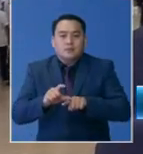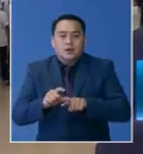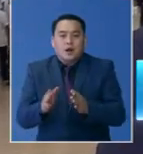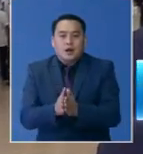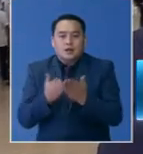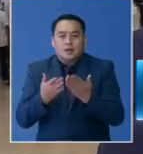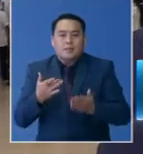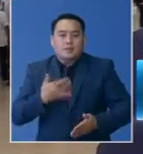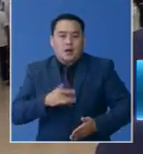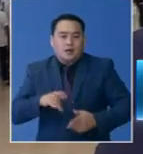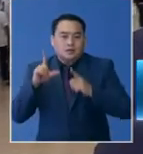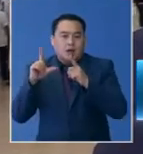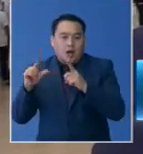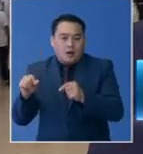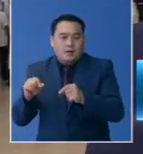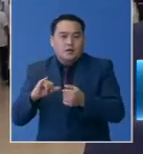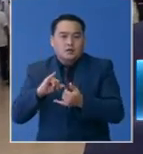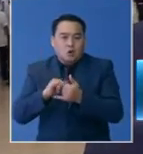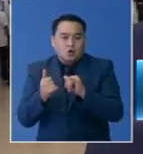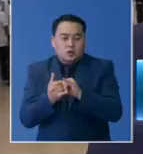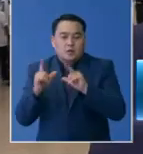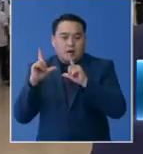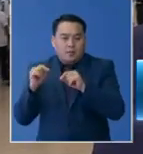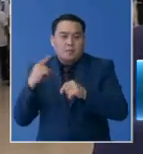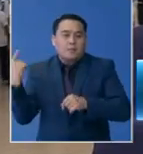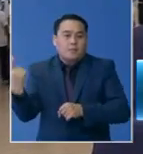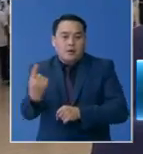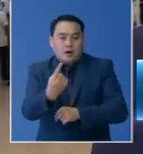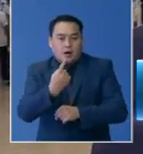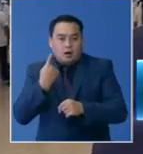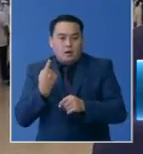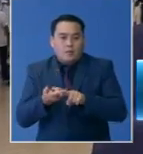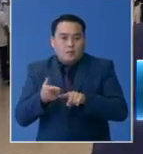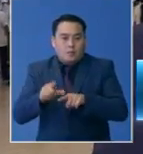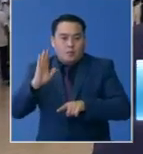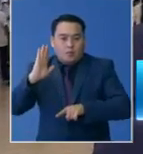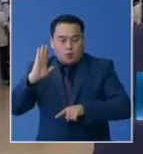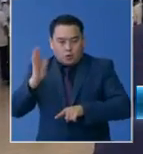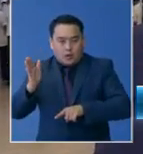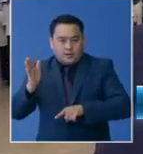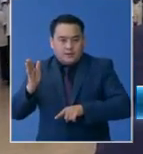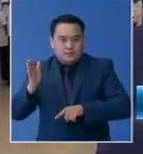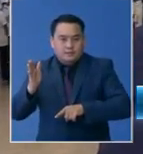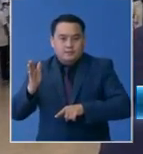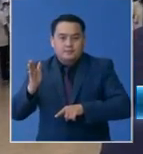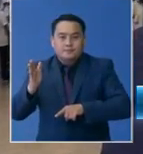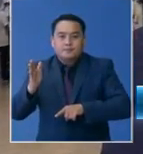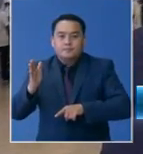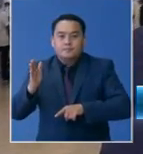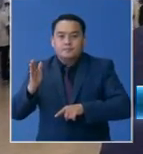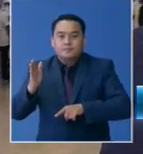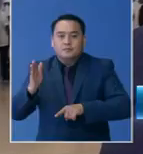Таразға кетеді, содан кейін шығысқа, солай әр аймақта бұл кітабы болады екен. Және